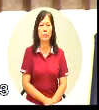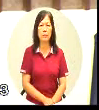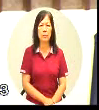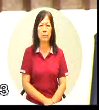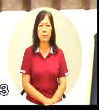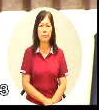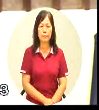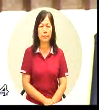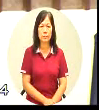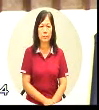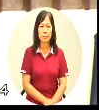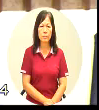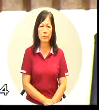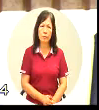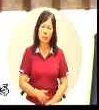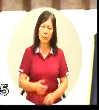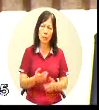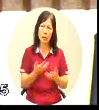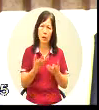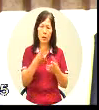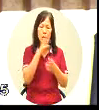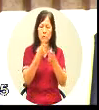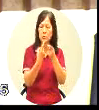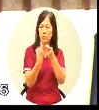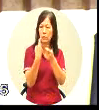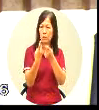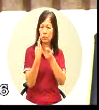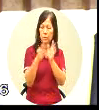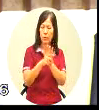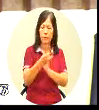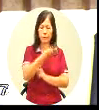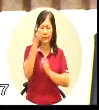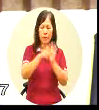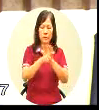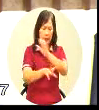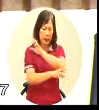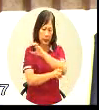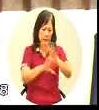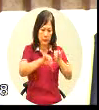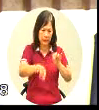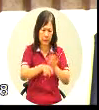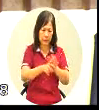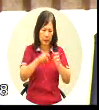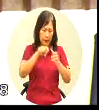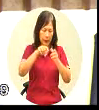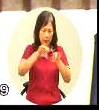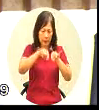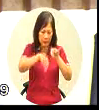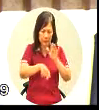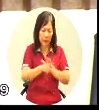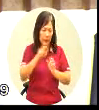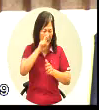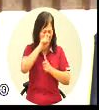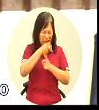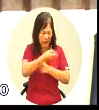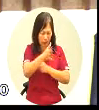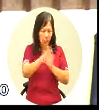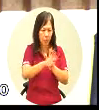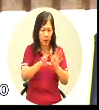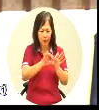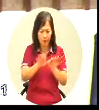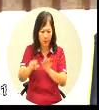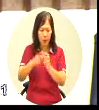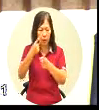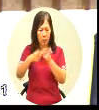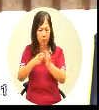是在。应该是在去年还前年发现哈，基地下面有一些污染的问题，当然延宕了将近一